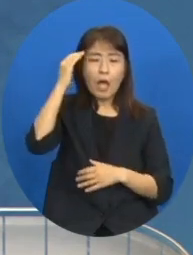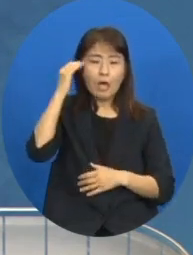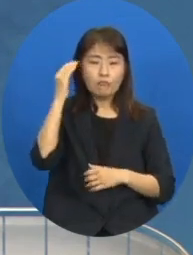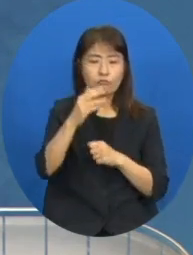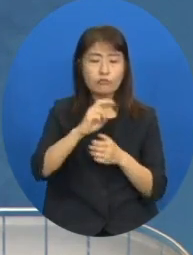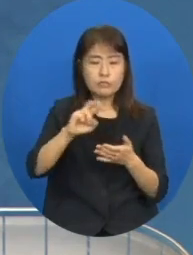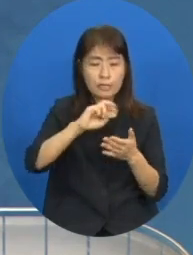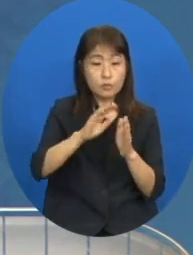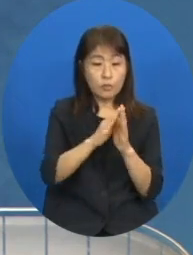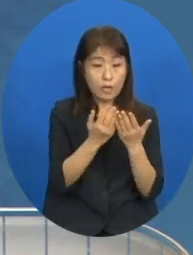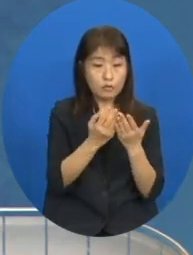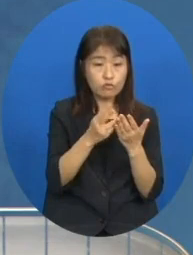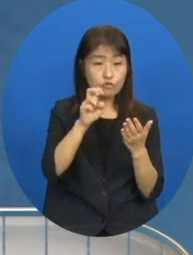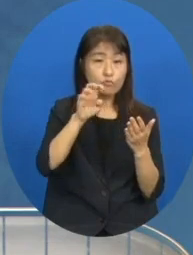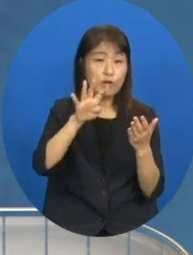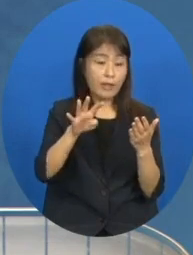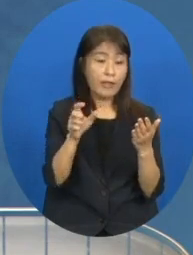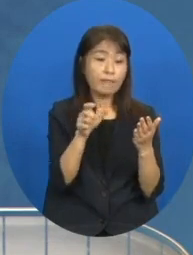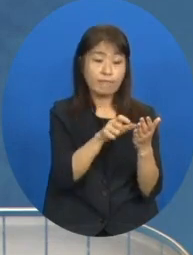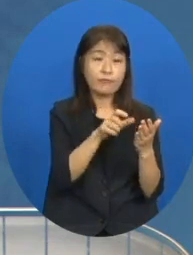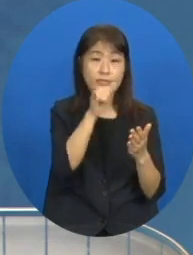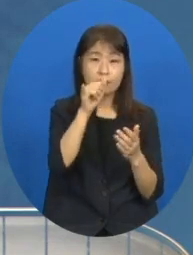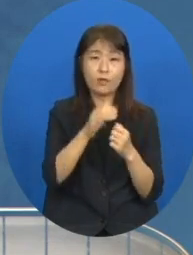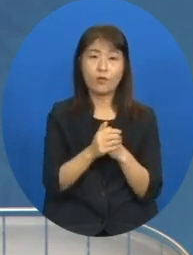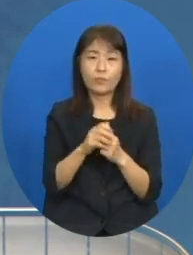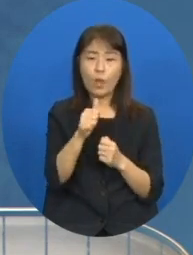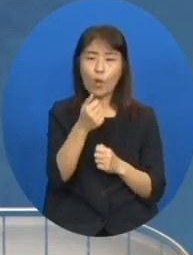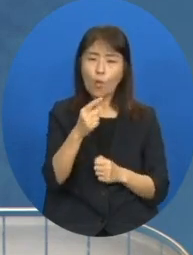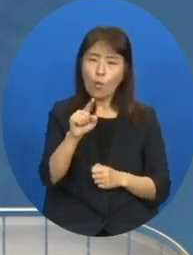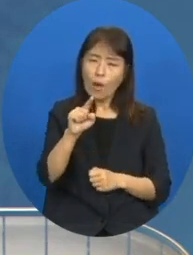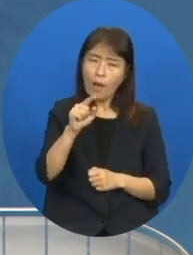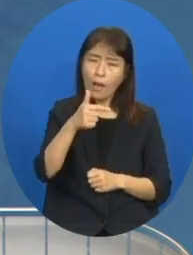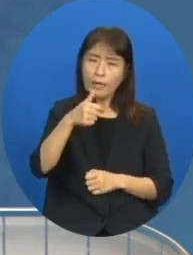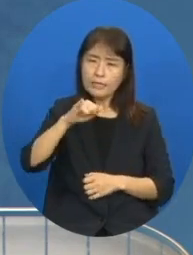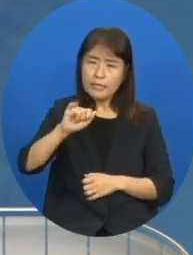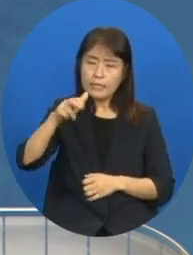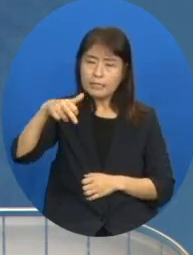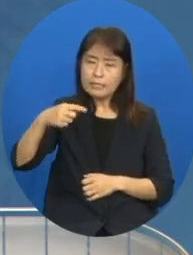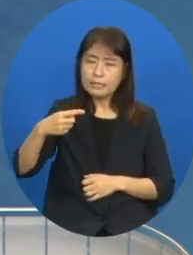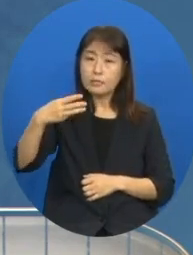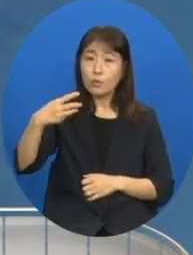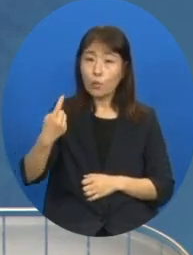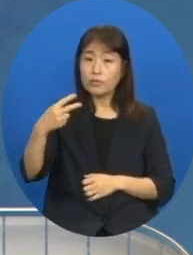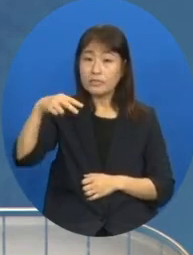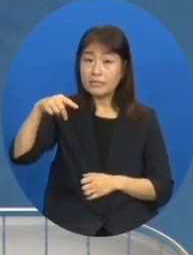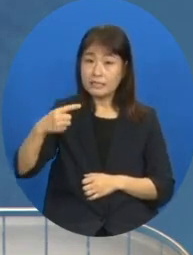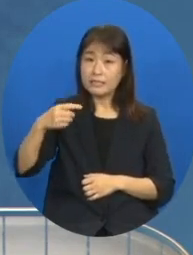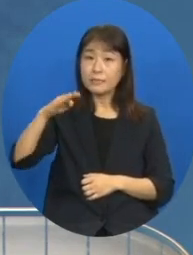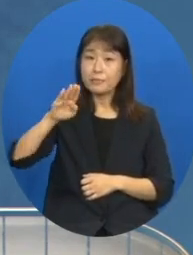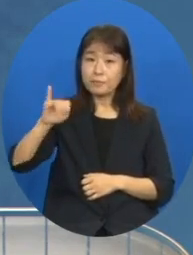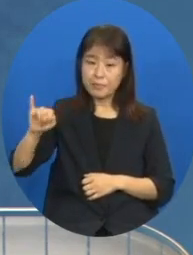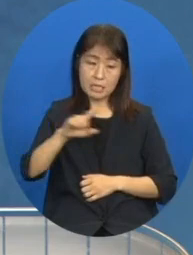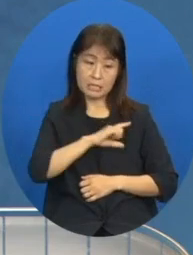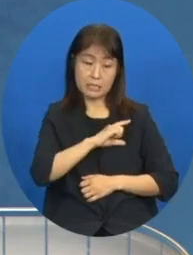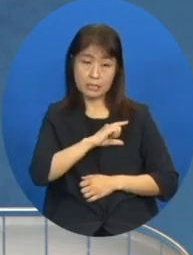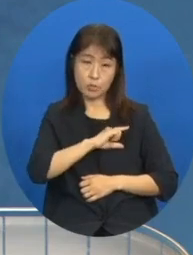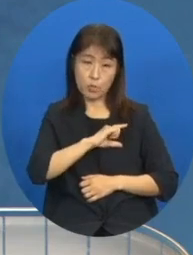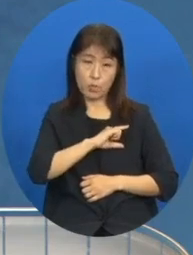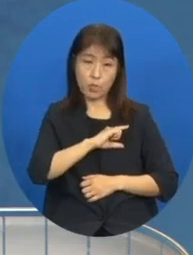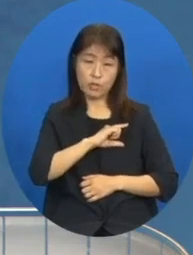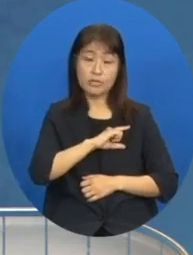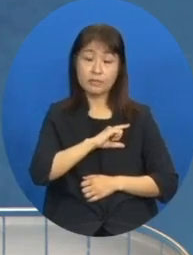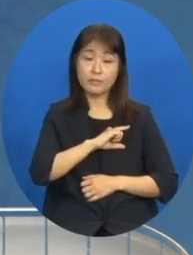들어있습니다. 어느 찬송집은 파니 크르스비의 찬송시가 너무 많기 때문에, 그래서 문제가 생길까